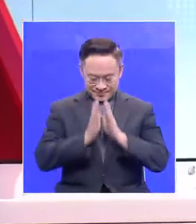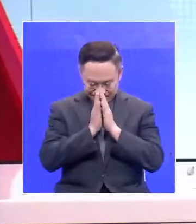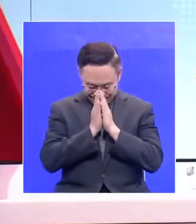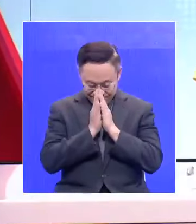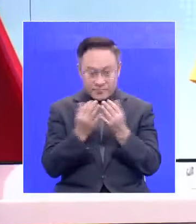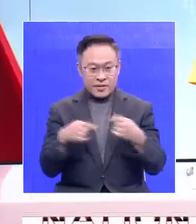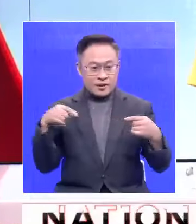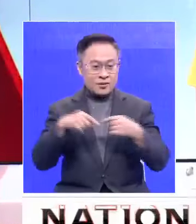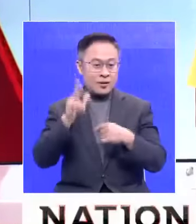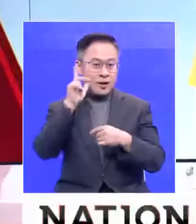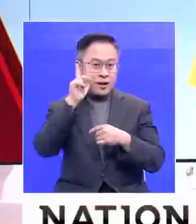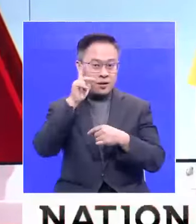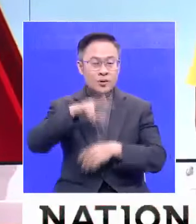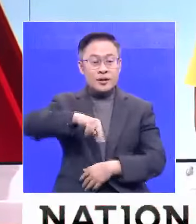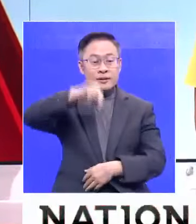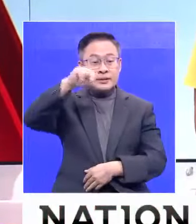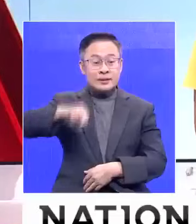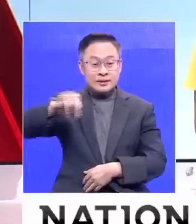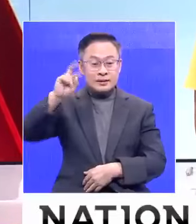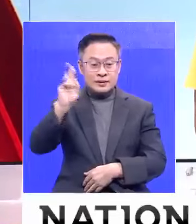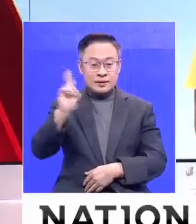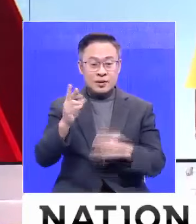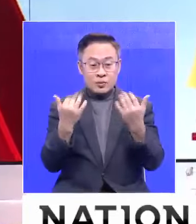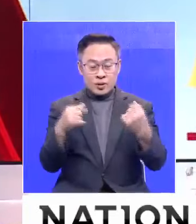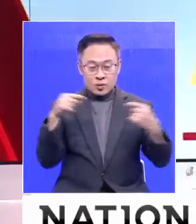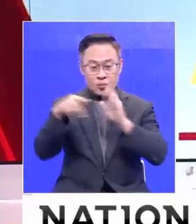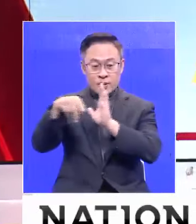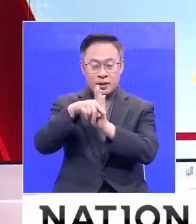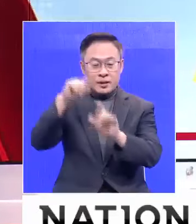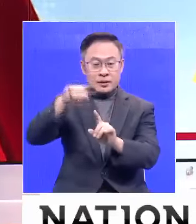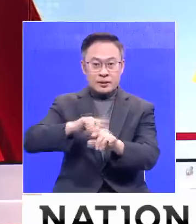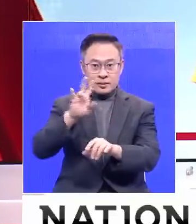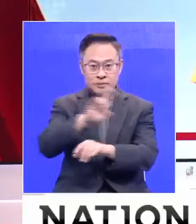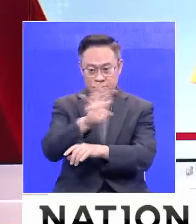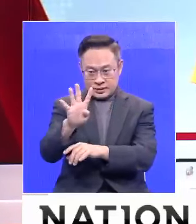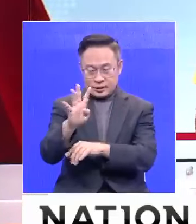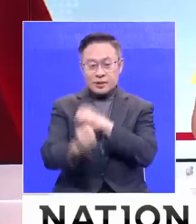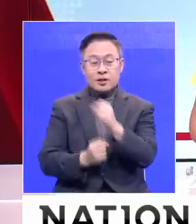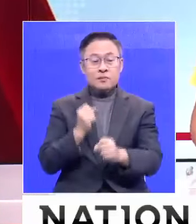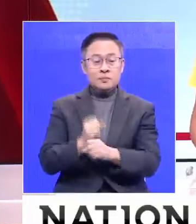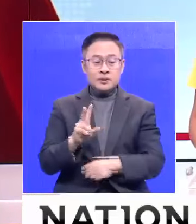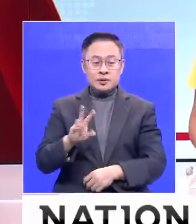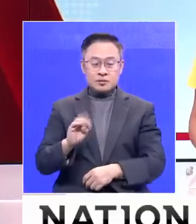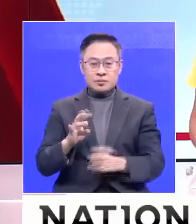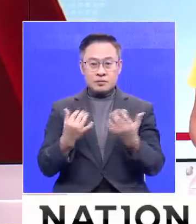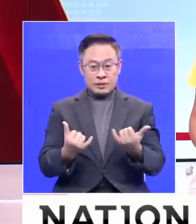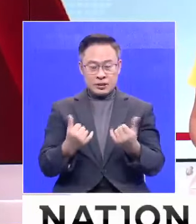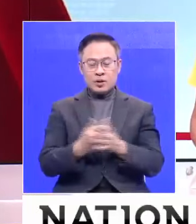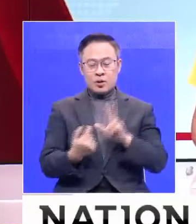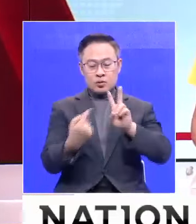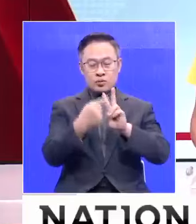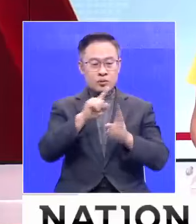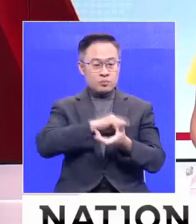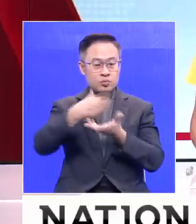สวัสดีครับ สวัสดีค่ะเนชั่นทันเที่ยงวันนี้นะคะพฤหัสบดีที่4กรกฎาคม2567อยู่กับคุณอ๋องอติชาติวงวิ